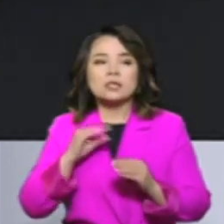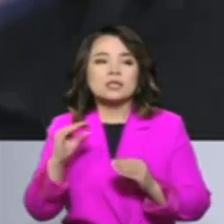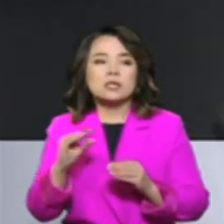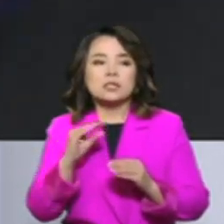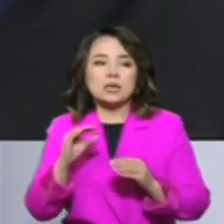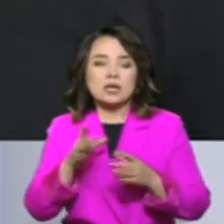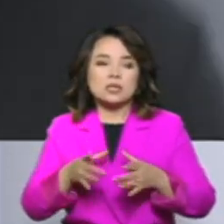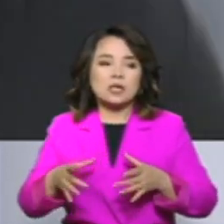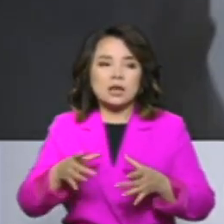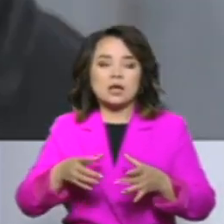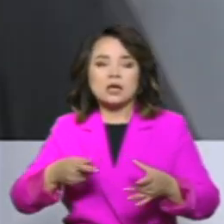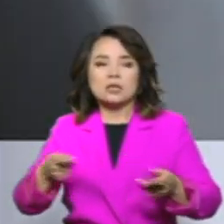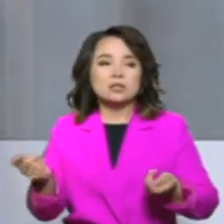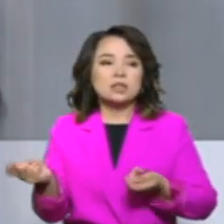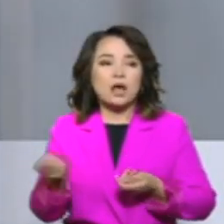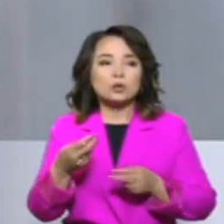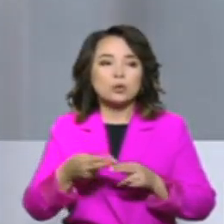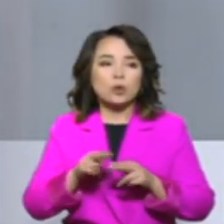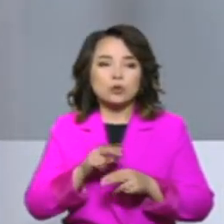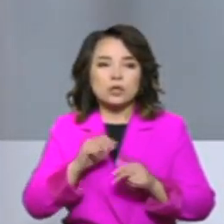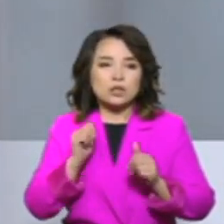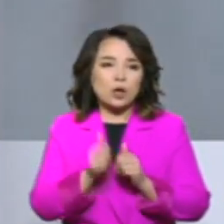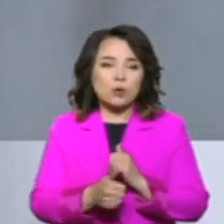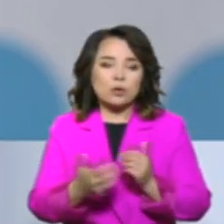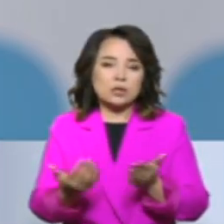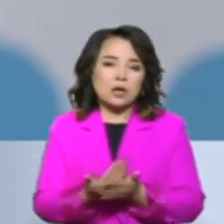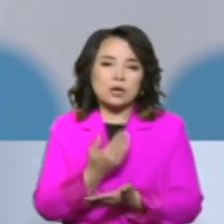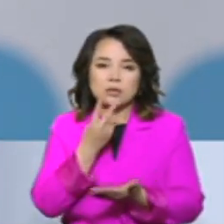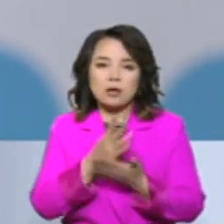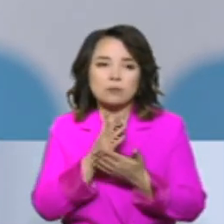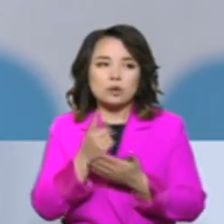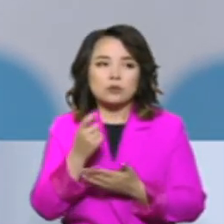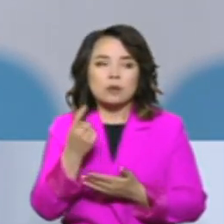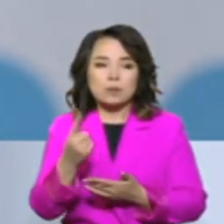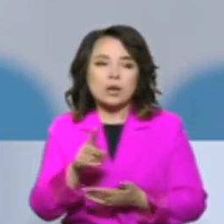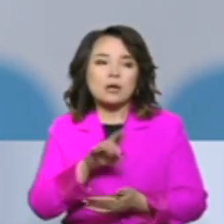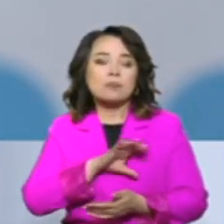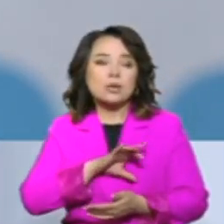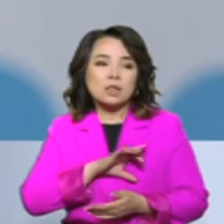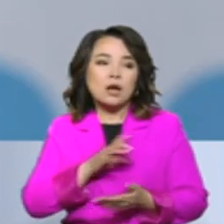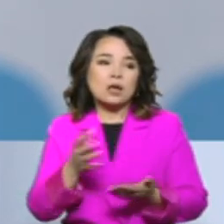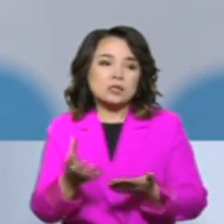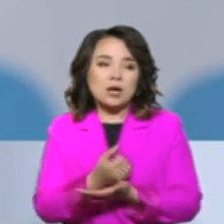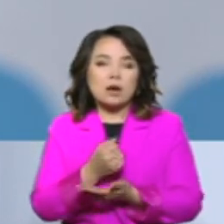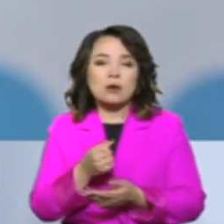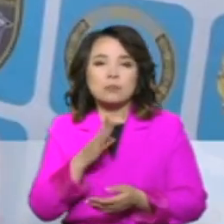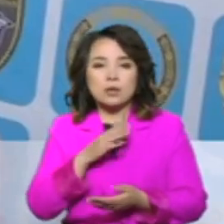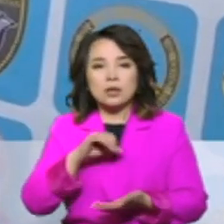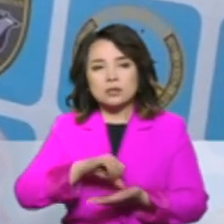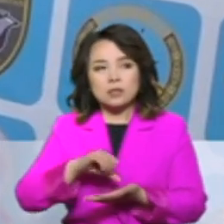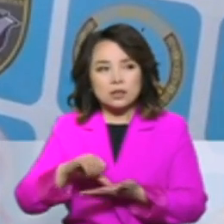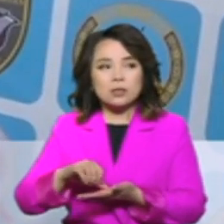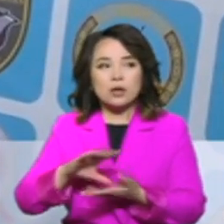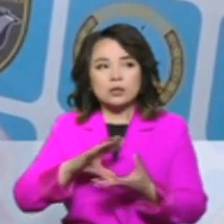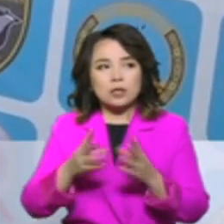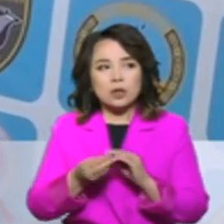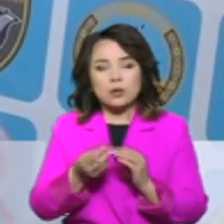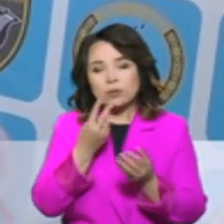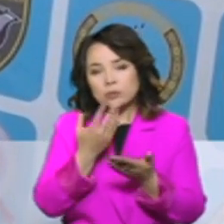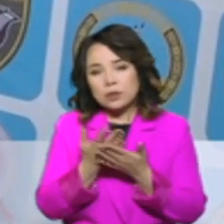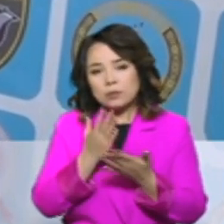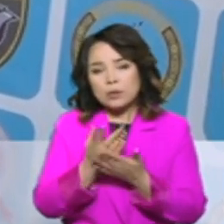рекорд жаңартқан. Бүгін спорттағы жетістігі үшін 101-ші медалін иеленді. Әзірге ол полиция сапында дәл осыны нәтижеге